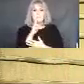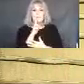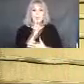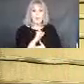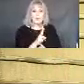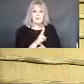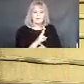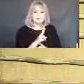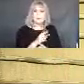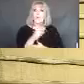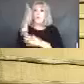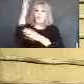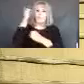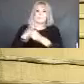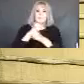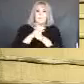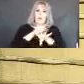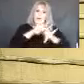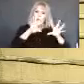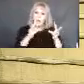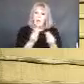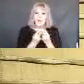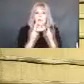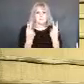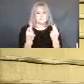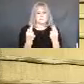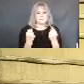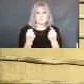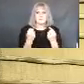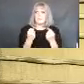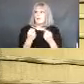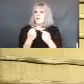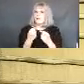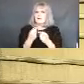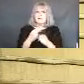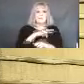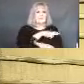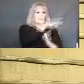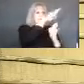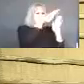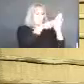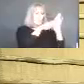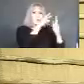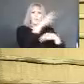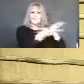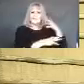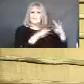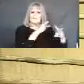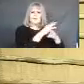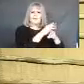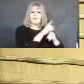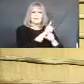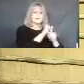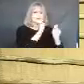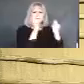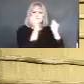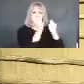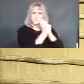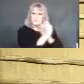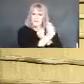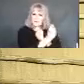belofte dat God alles gaan nuut maak, of ons nie 'n ander rol in ons wêreld gaan speel, wanneer daar lyding is. Ons gaan